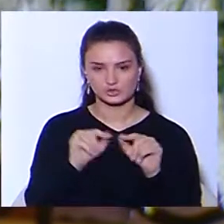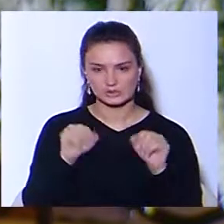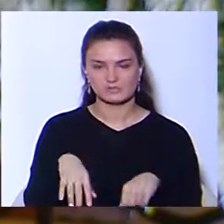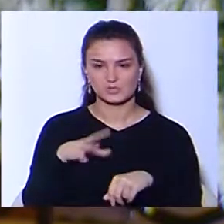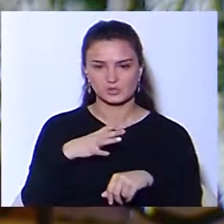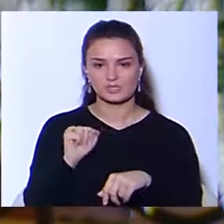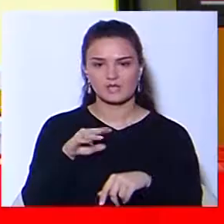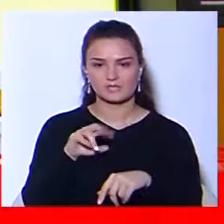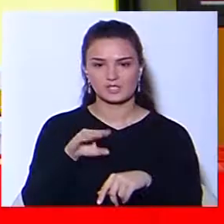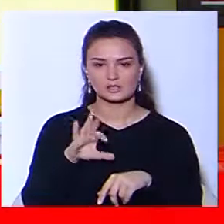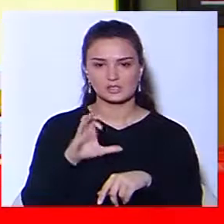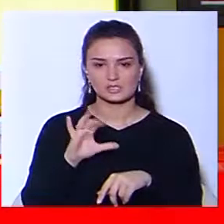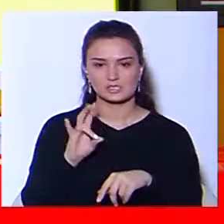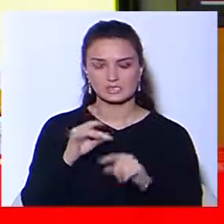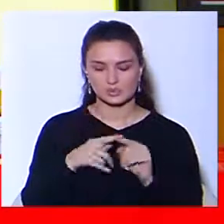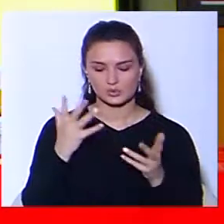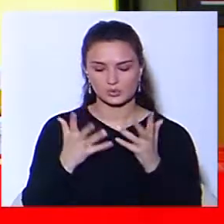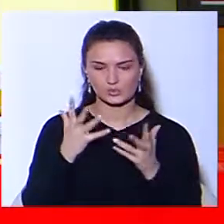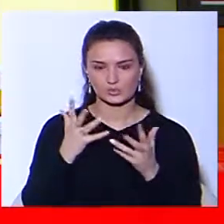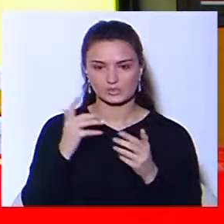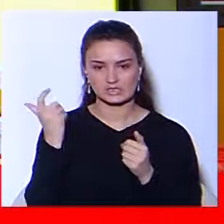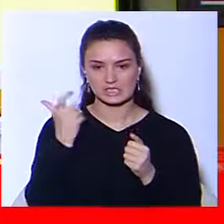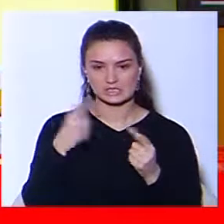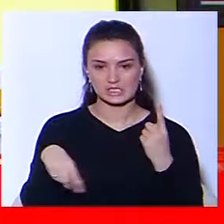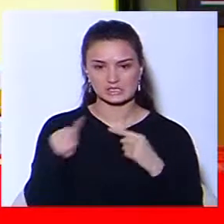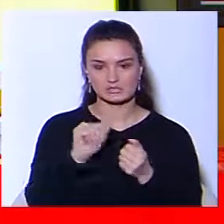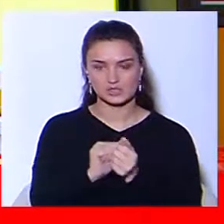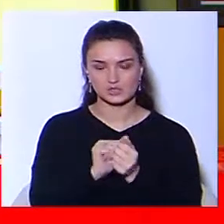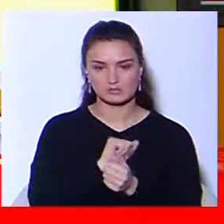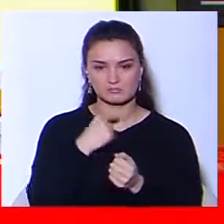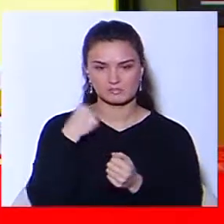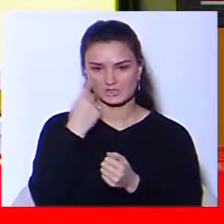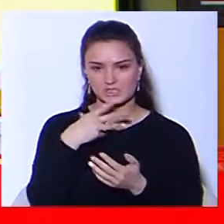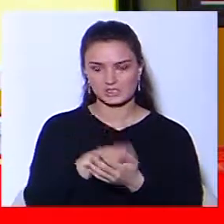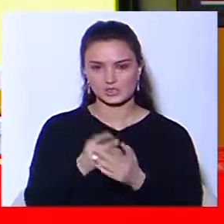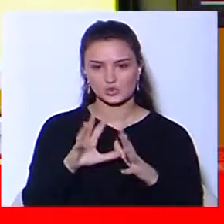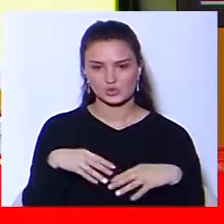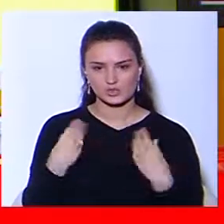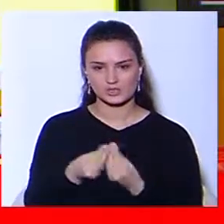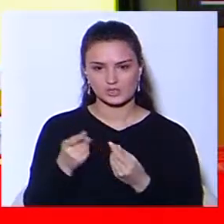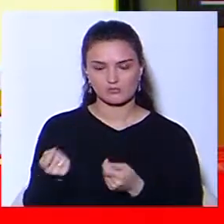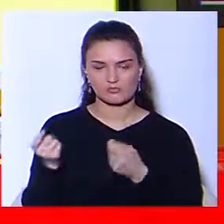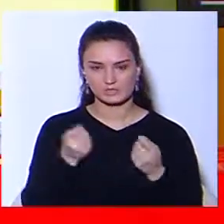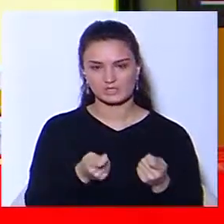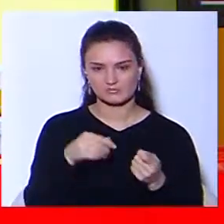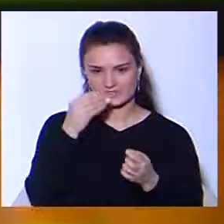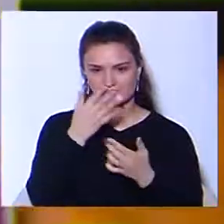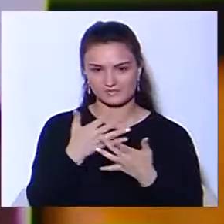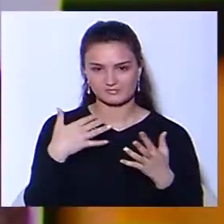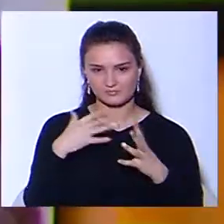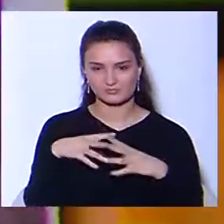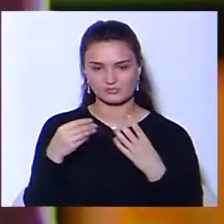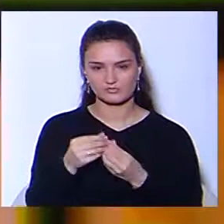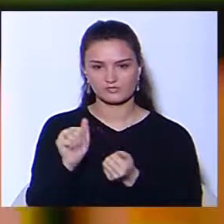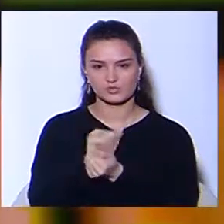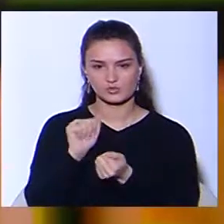ასევე აფლატოქსინის წყარო. და თუ დიასახლისები აშრობენ, პირადად მე ეს ოჯახიდან მომიტანა ეს მწვანილი, ოჯახში მე